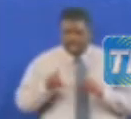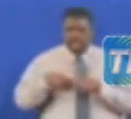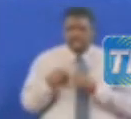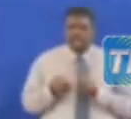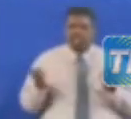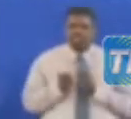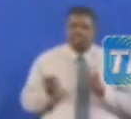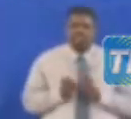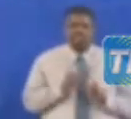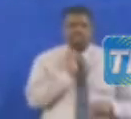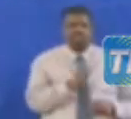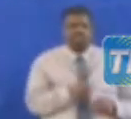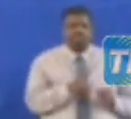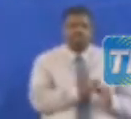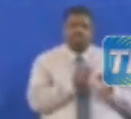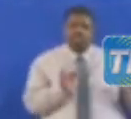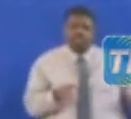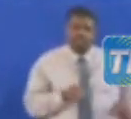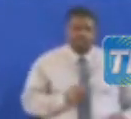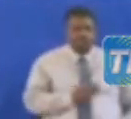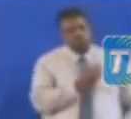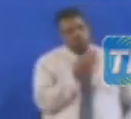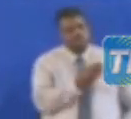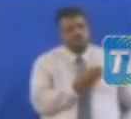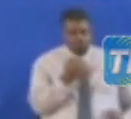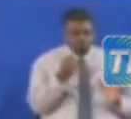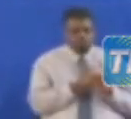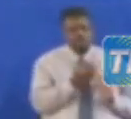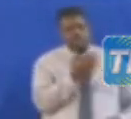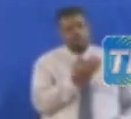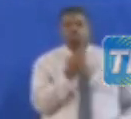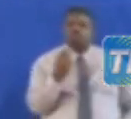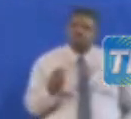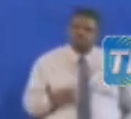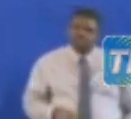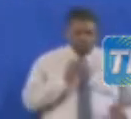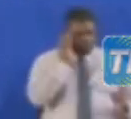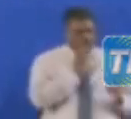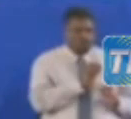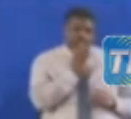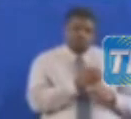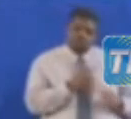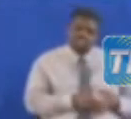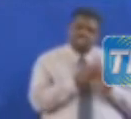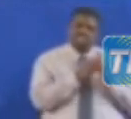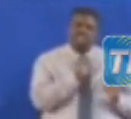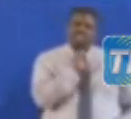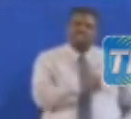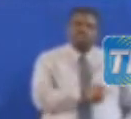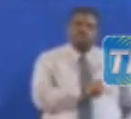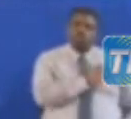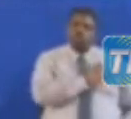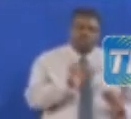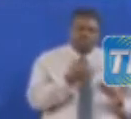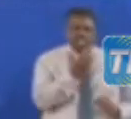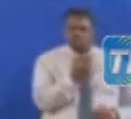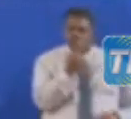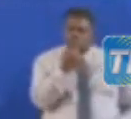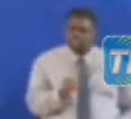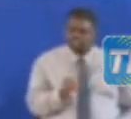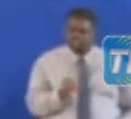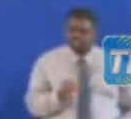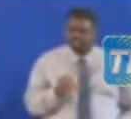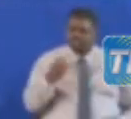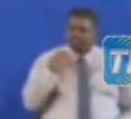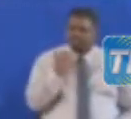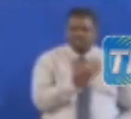pia Mheshimiwa Spika, tumetenga shilingi bilioni 5.52 kwa ajili ya ujenzi wa matundu ya vyoo 5,020 kwa kidato